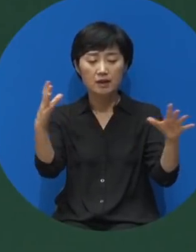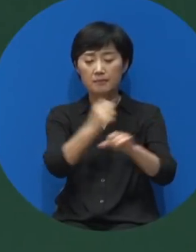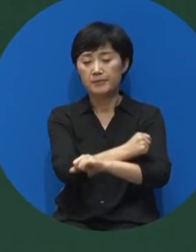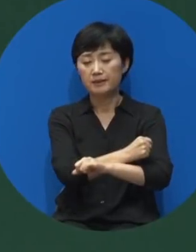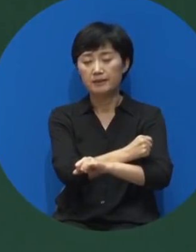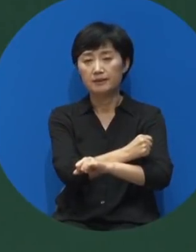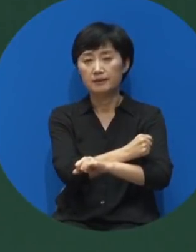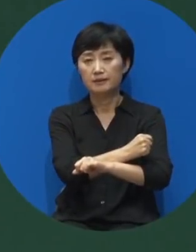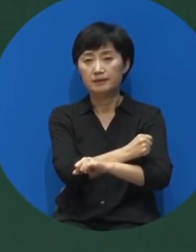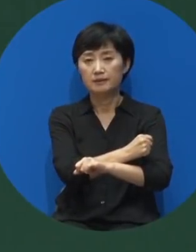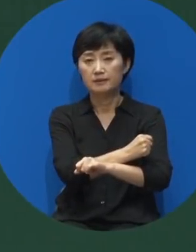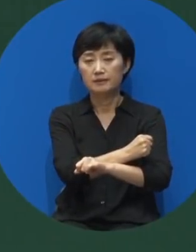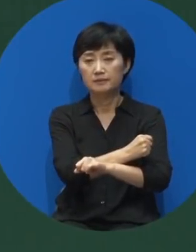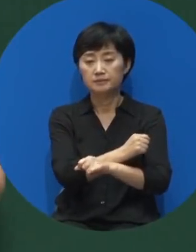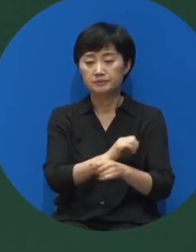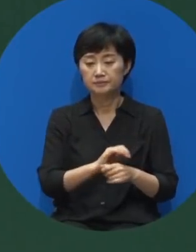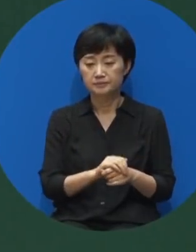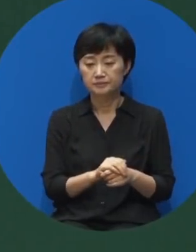刚刚也说过是战争彻底消失.